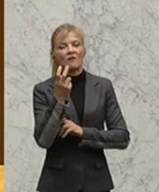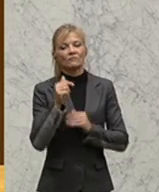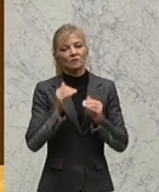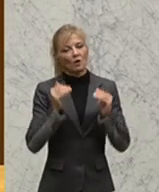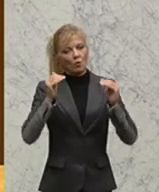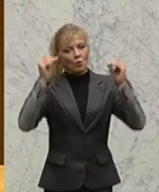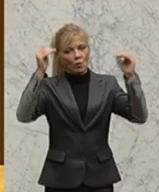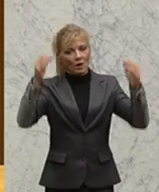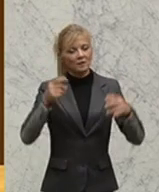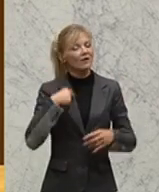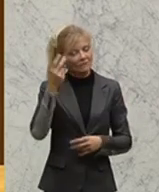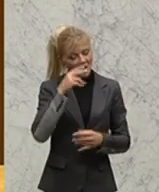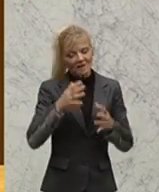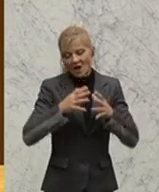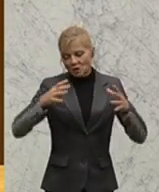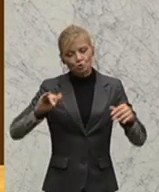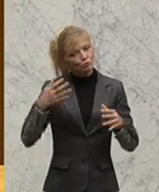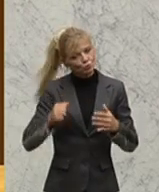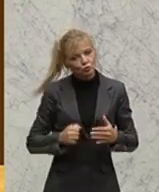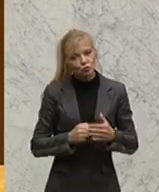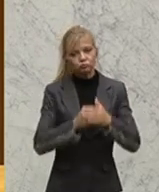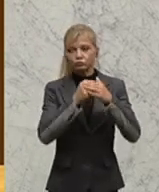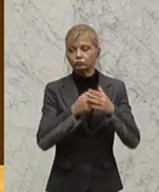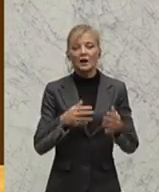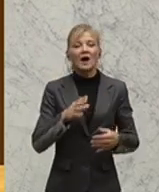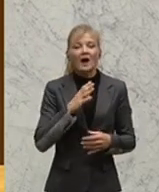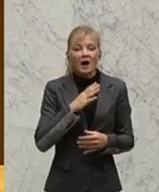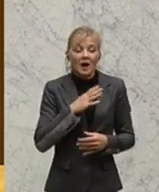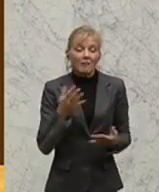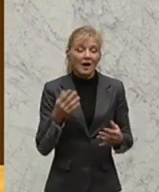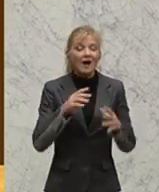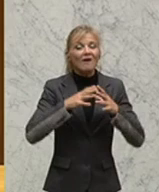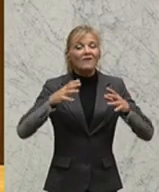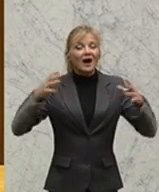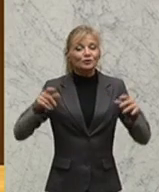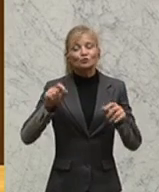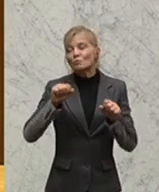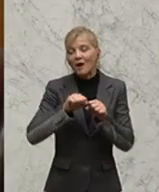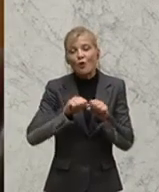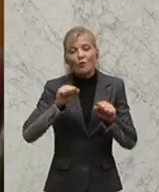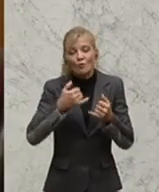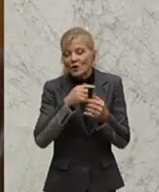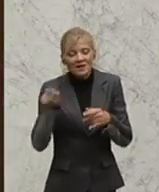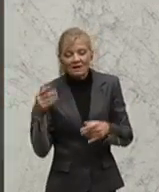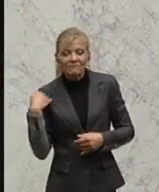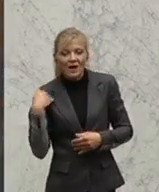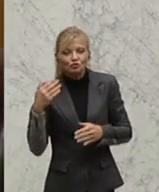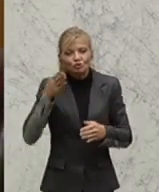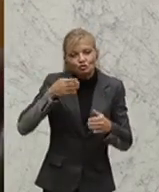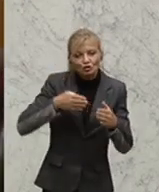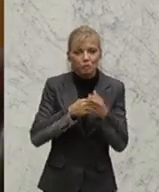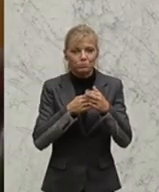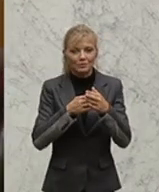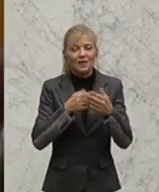immer auch das ist. Und ich glaube auch, dass Wachstum auch irgendwann ein Ende sein möchte. Darum braucht es auch andere Mechanismen. Und da ist ein Mechanismus